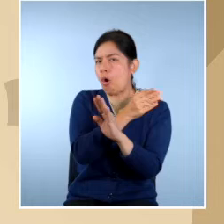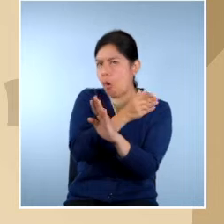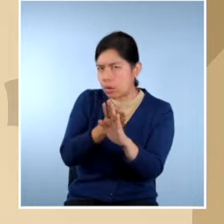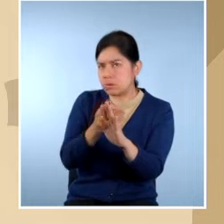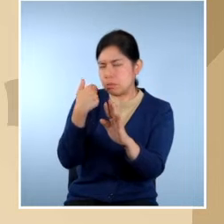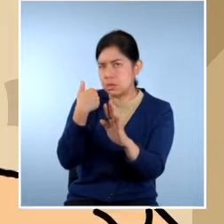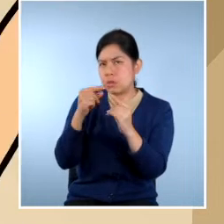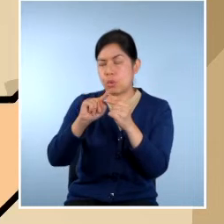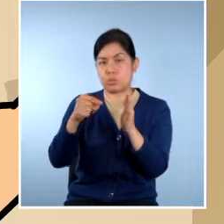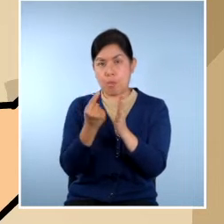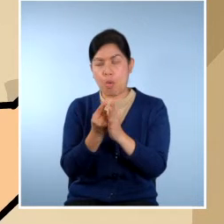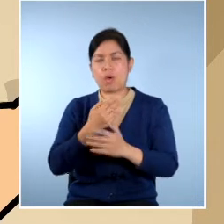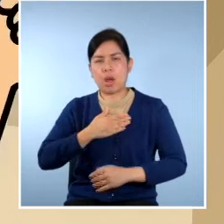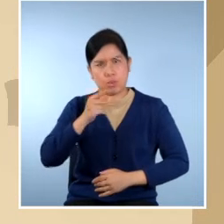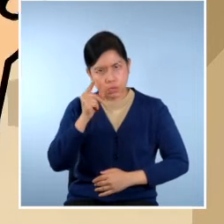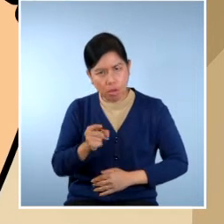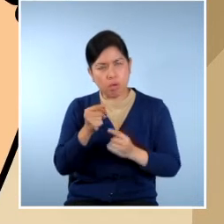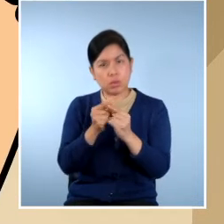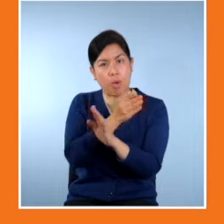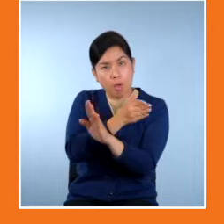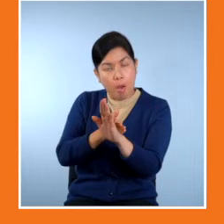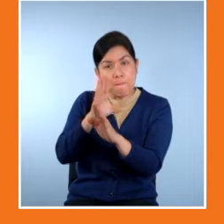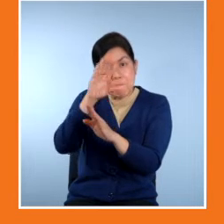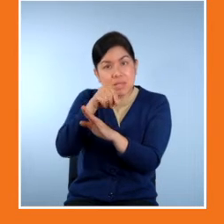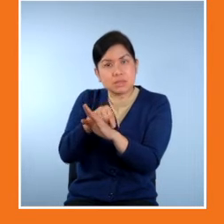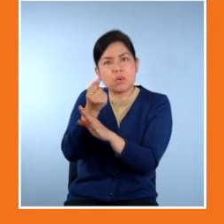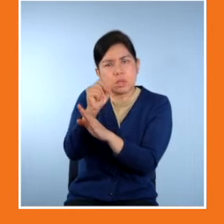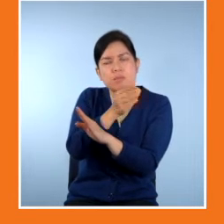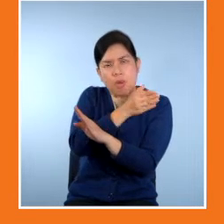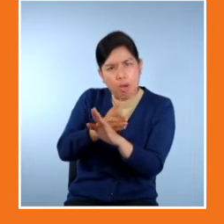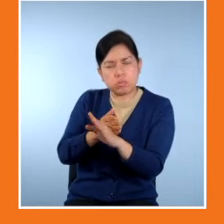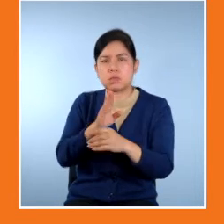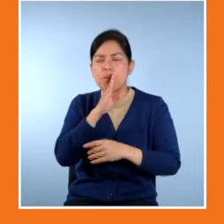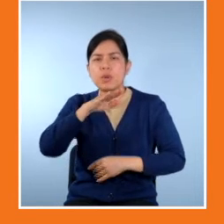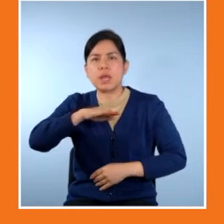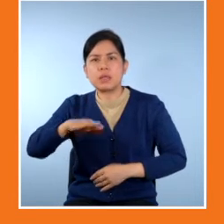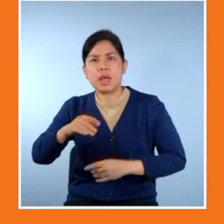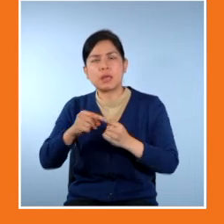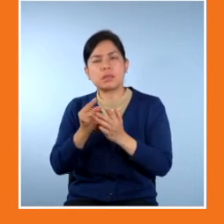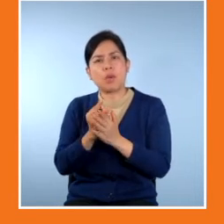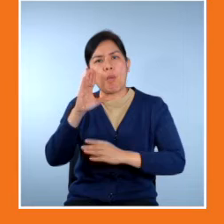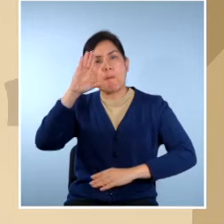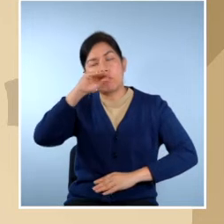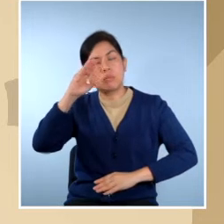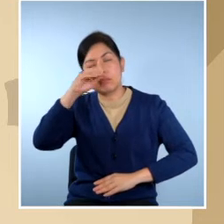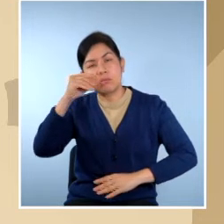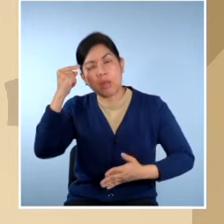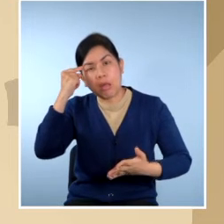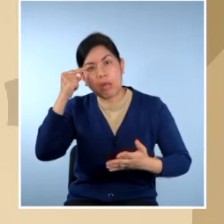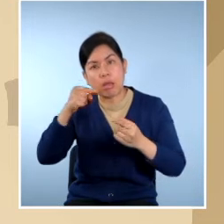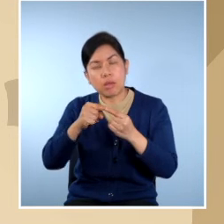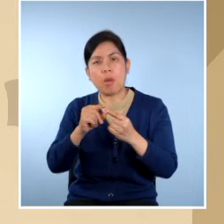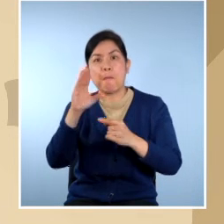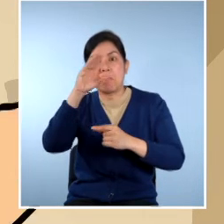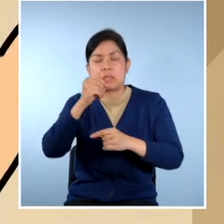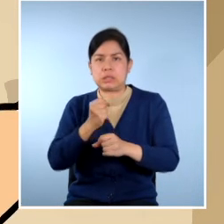เพราะฉะนั้น เราควรเข้านอนก่อน 4 ทุ่มแล้วถาเด็กๆนอนดึก จะเกิดอะไรขึ้บ้คะ?ก็จะขาดก